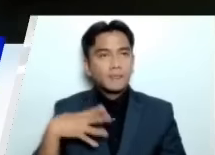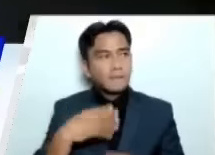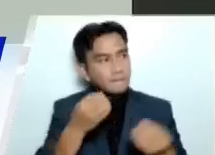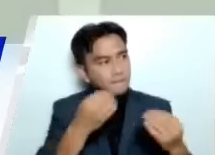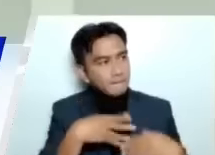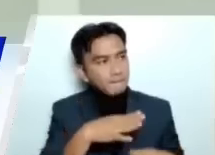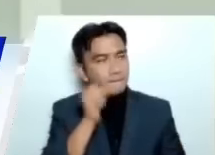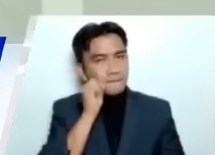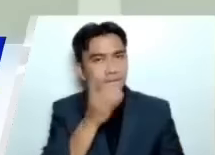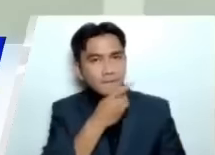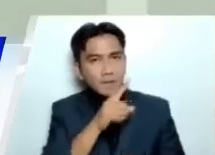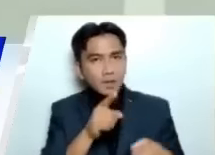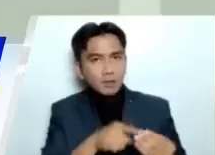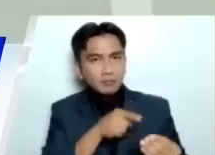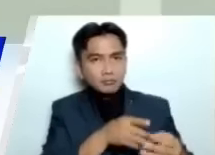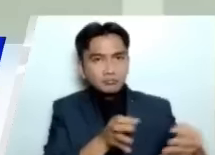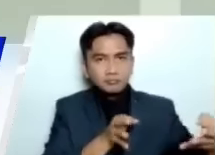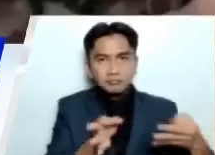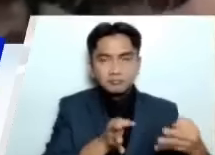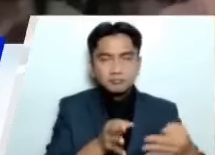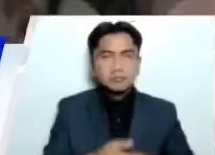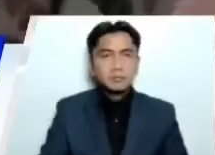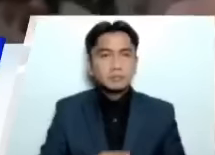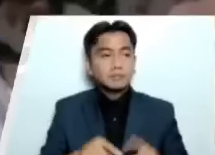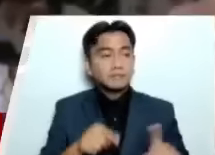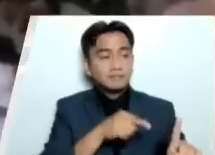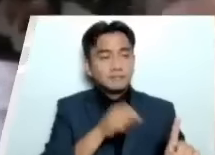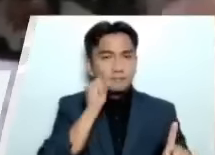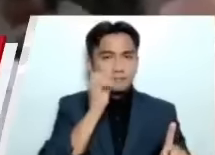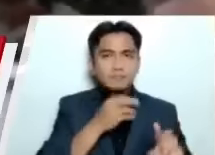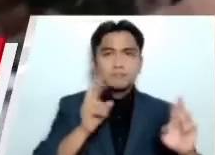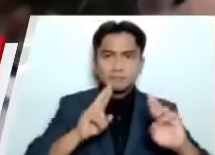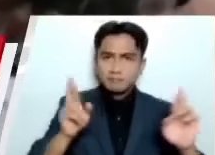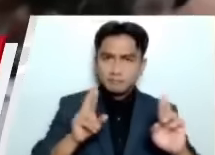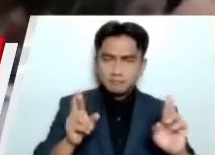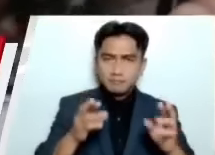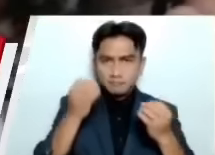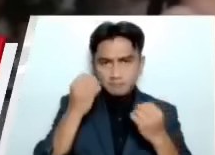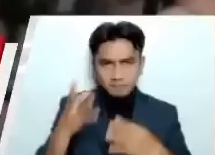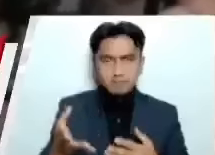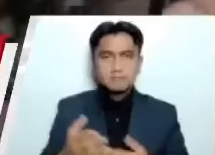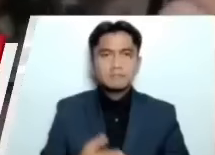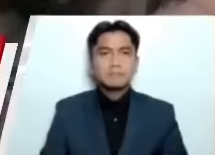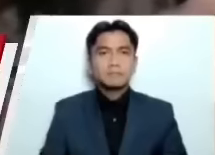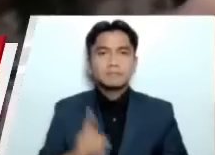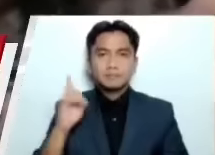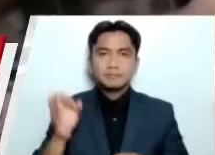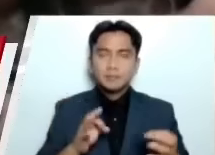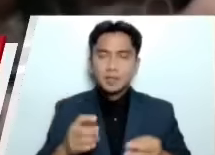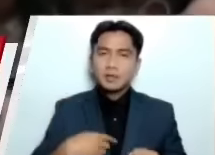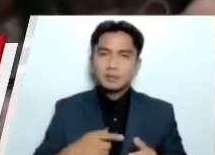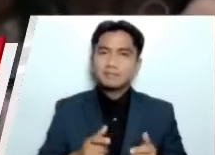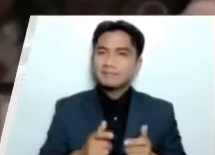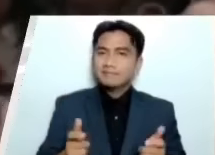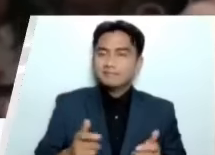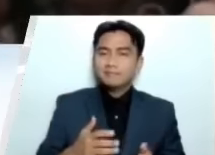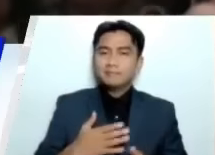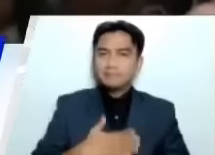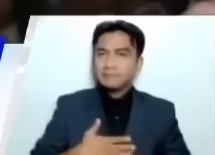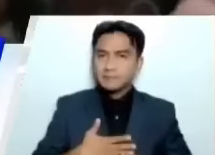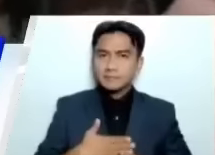bise. Bagay na handa naman daw nitong sagutin. I would gladly answer, pero